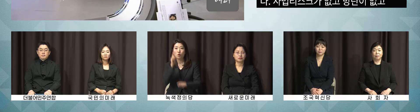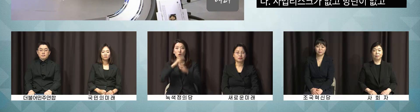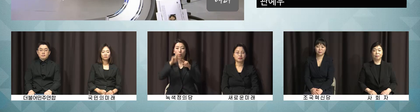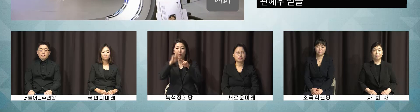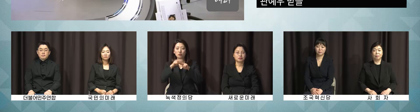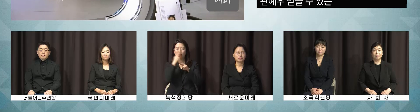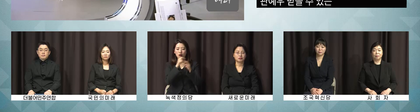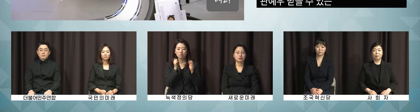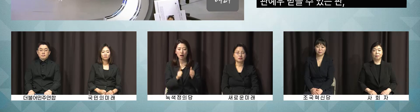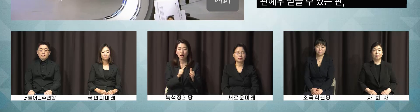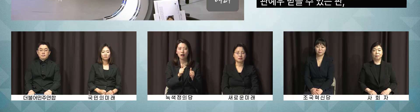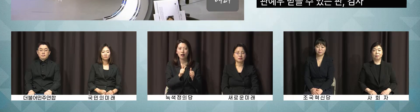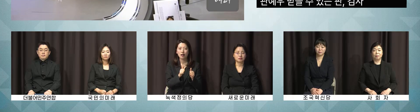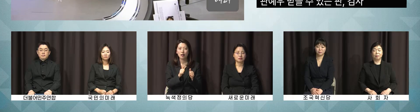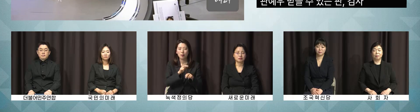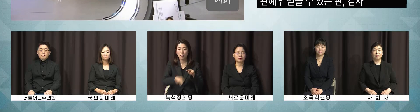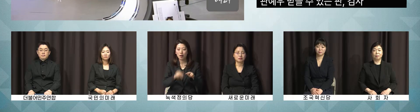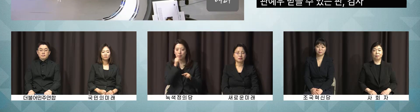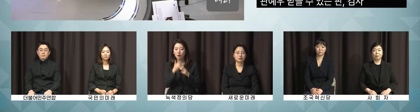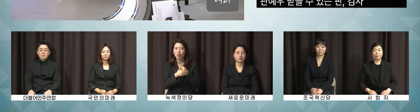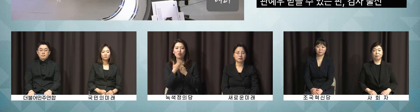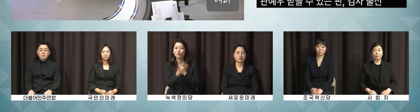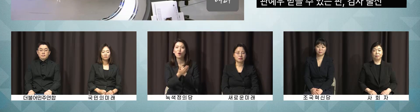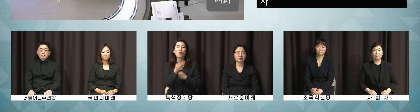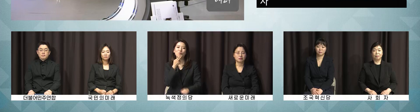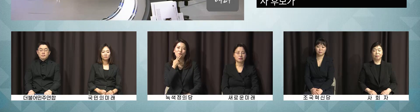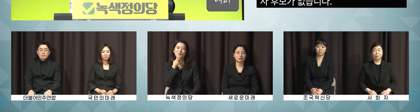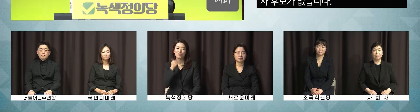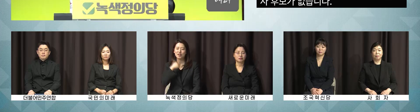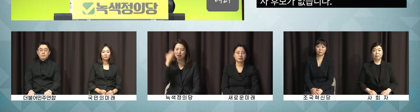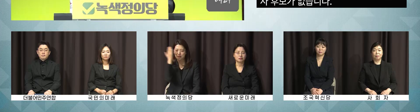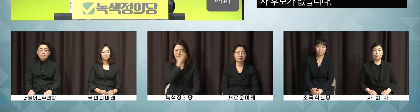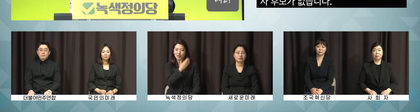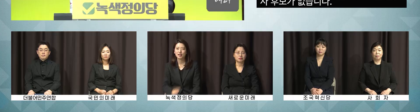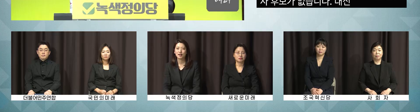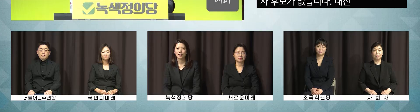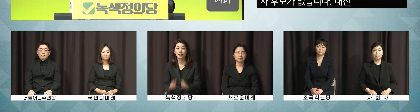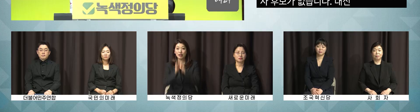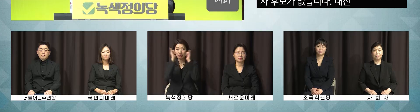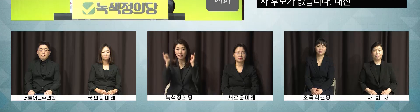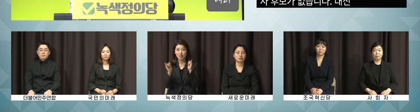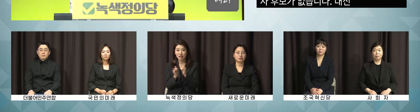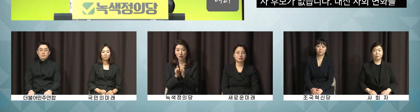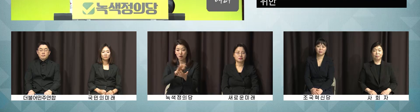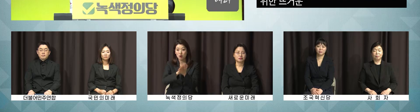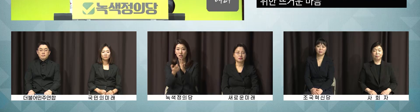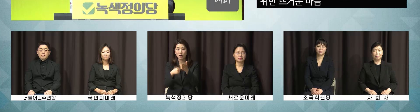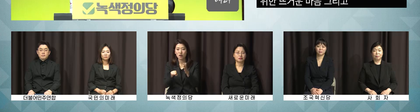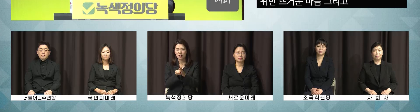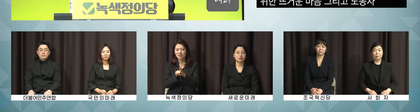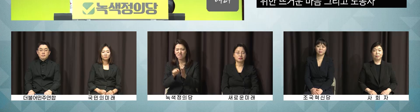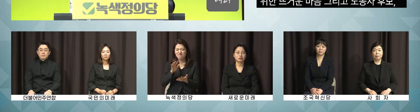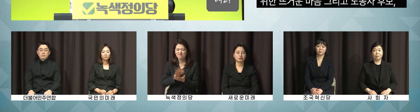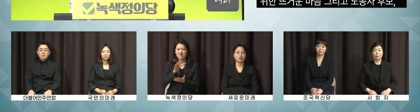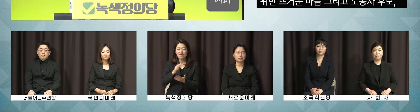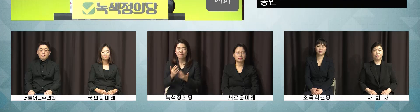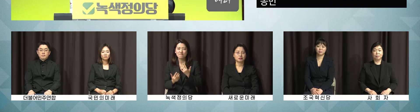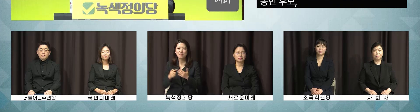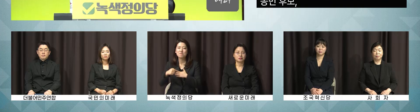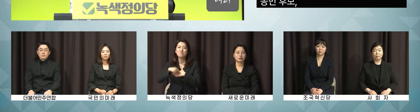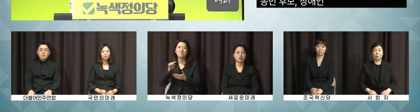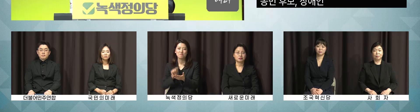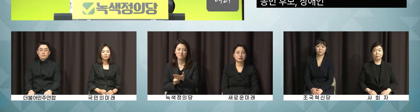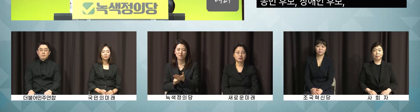판검사 출신 변호사 후보가 없습니다. 대신 사회 변화를 위한 뜨거운 마음, 그리고 노동자 후보, 농민 후보, 장애인 후보,